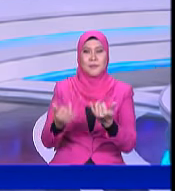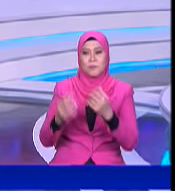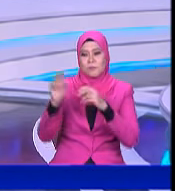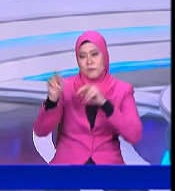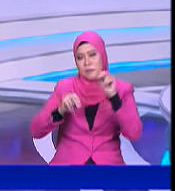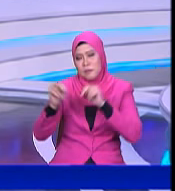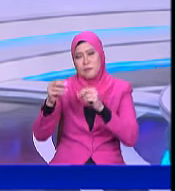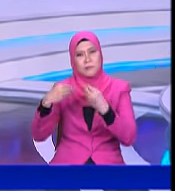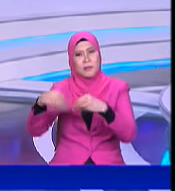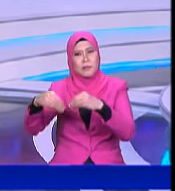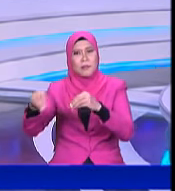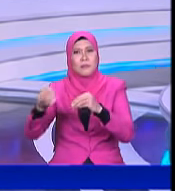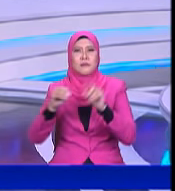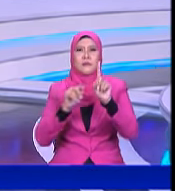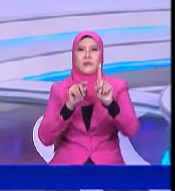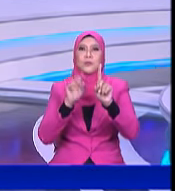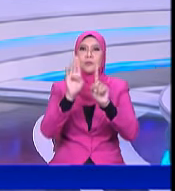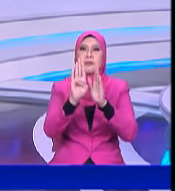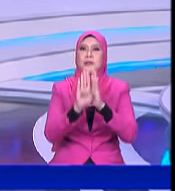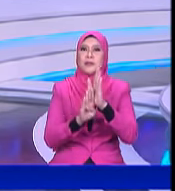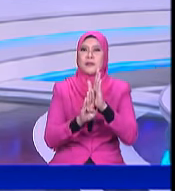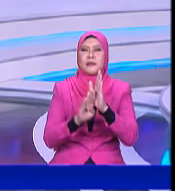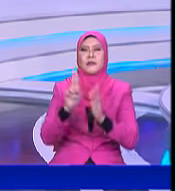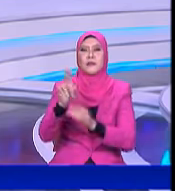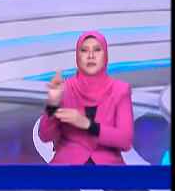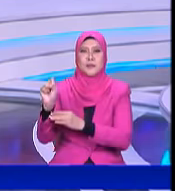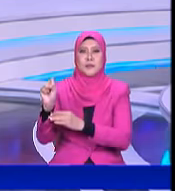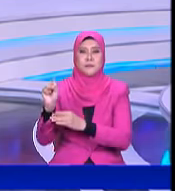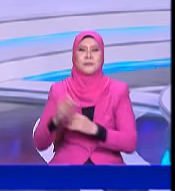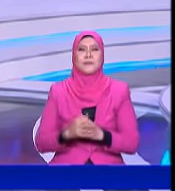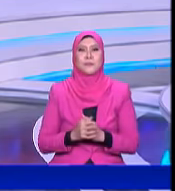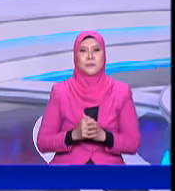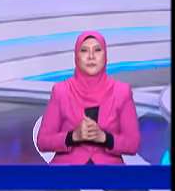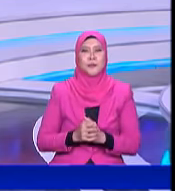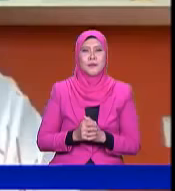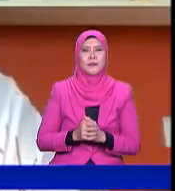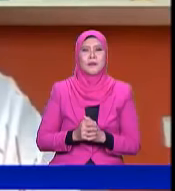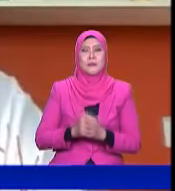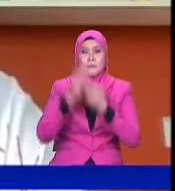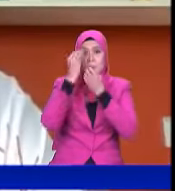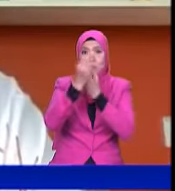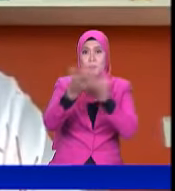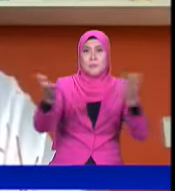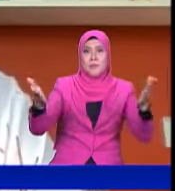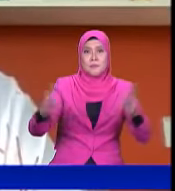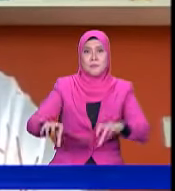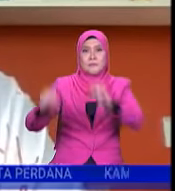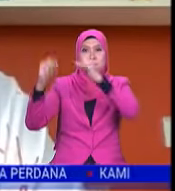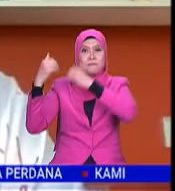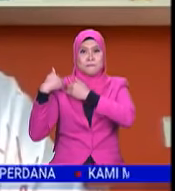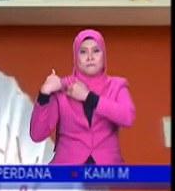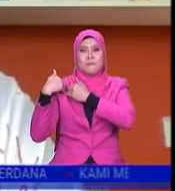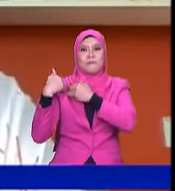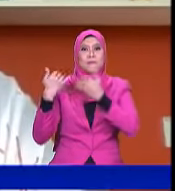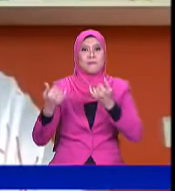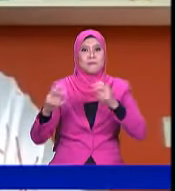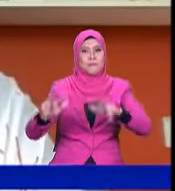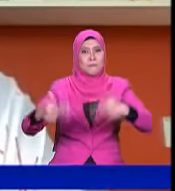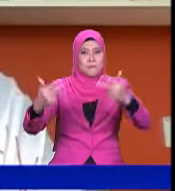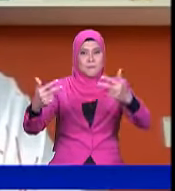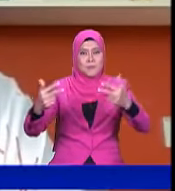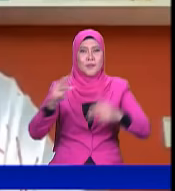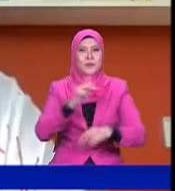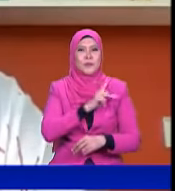pasaran kira-kira $1 bilion Amerika Syarikat. Pada majlis pengumuman pengambil alihan yang diadakan secara bayar,